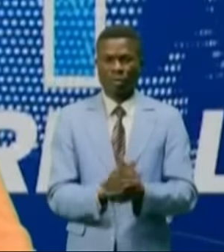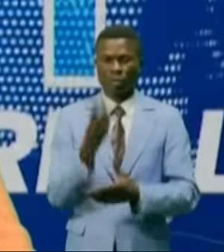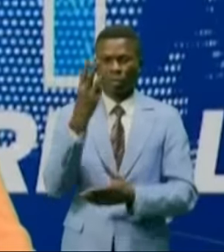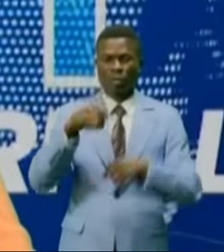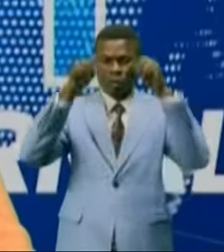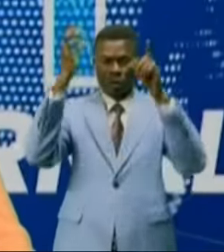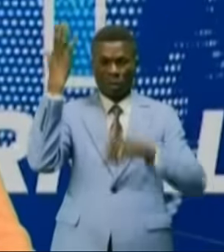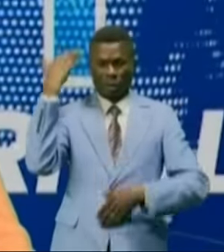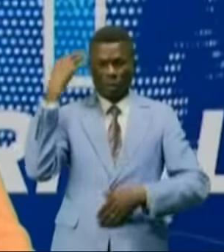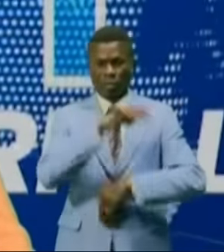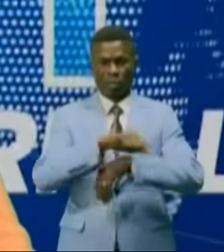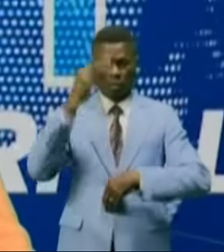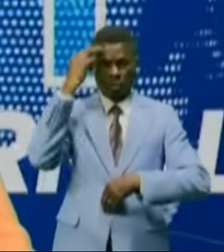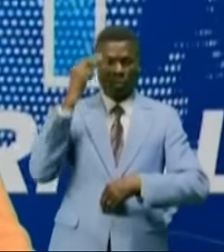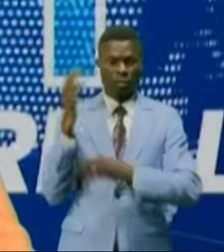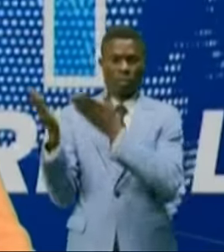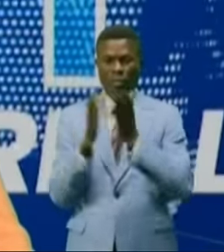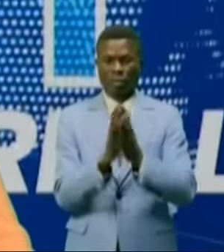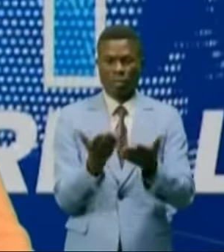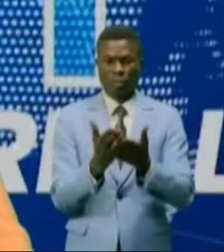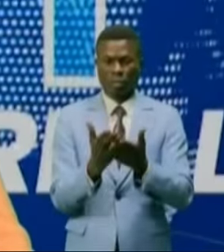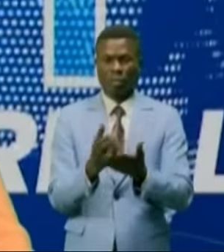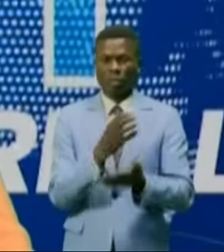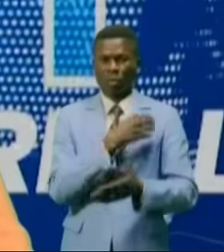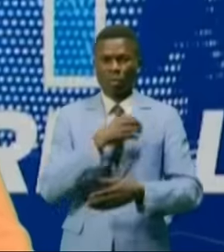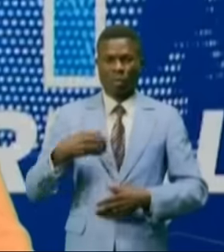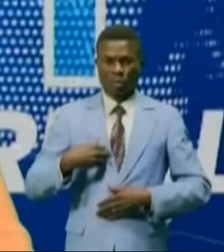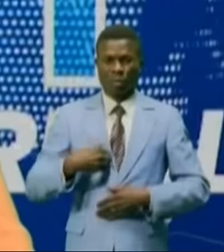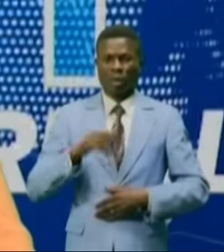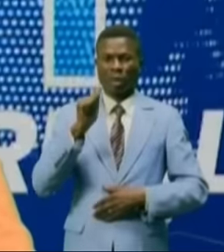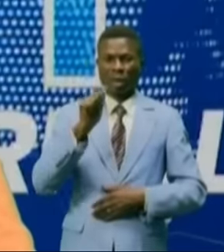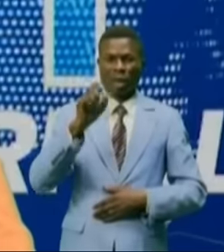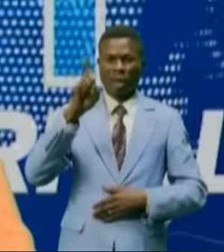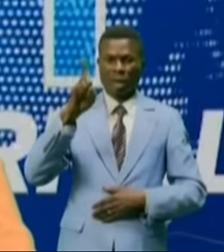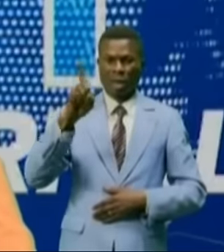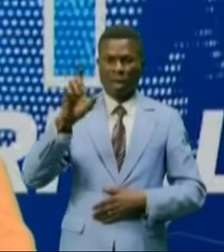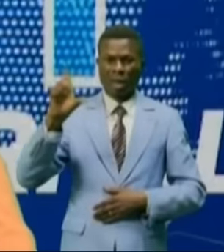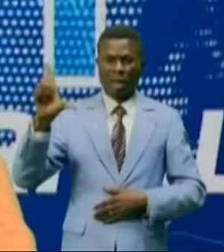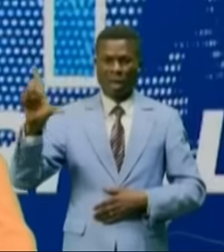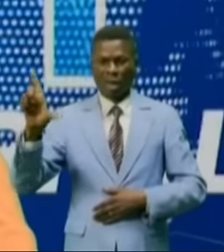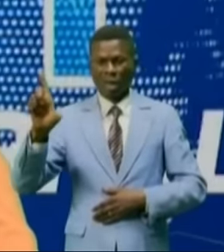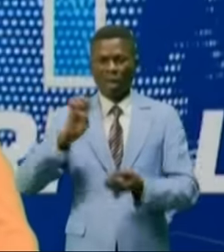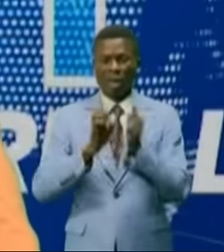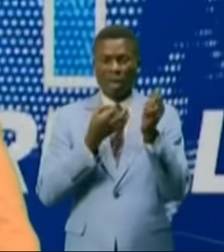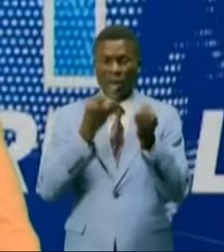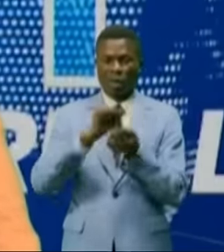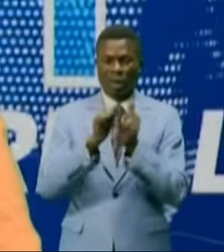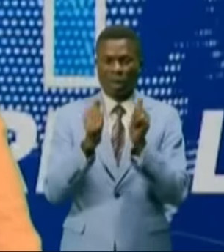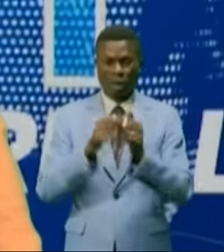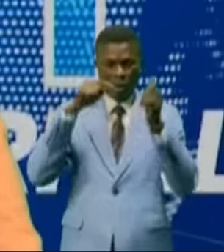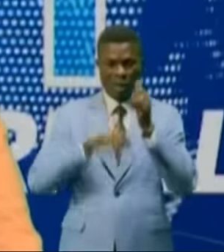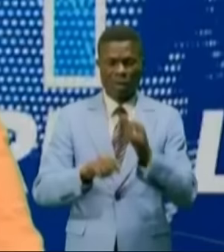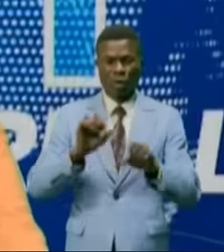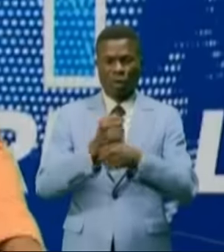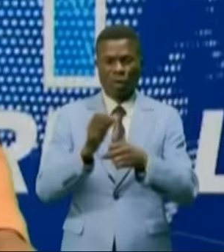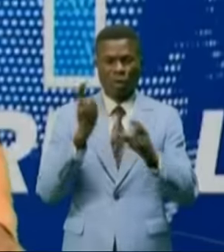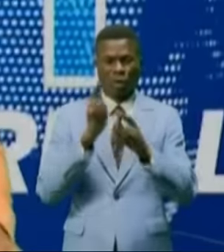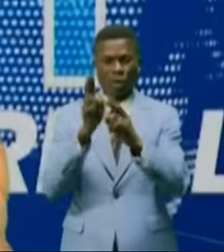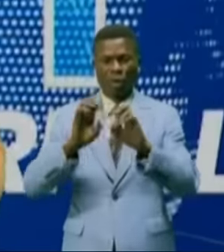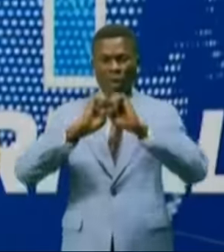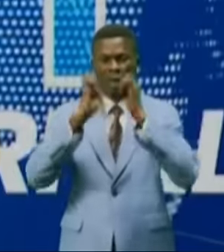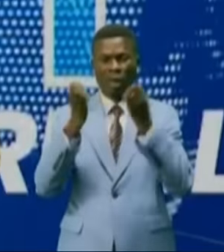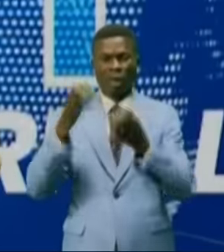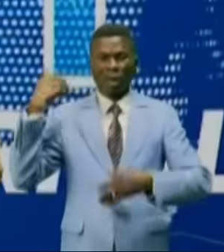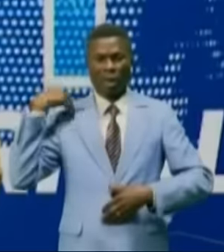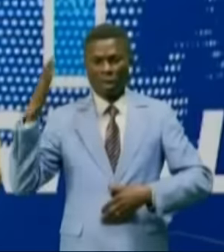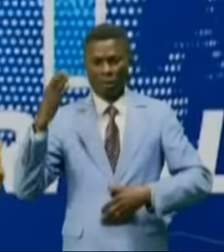3 années passées au ministère du portefeuille, la princesse Adèle Kaïnda a relevé le défi, celui de la profonde restructuration des entreprises